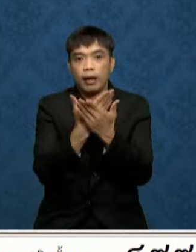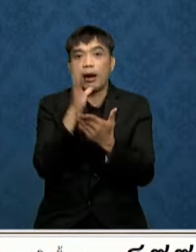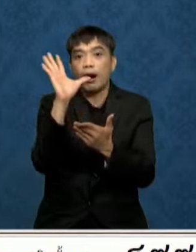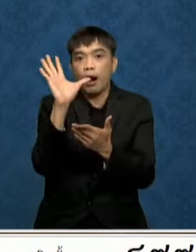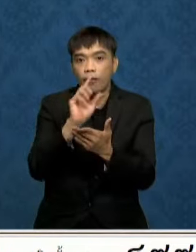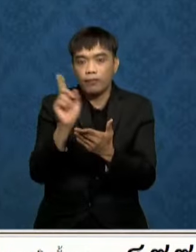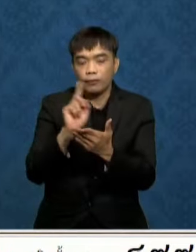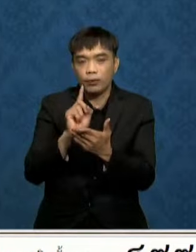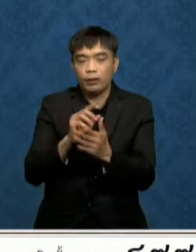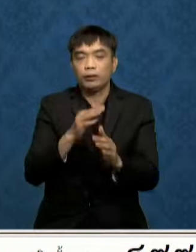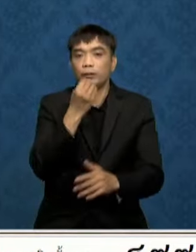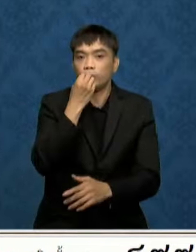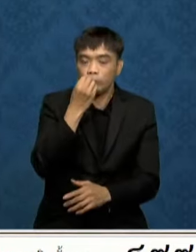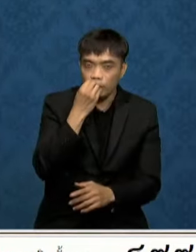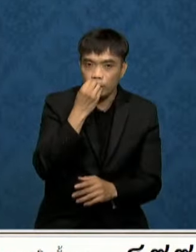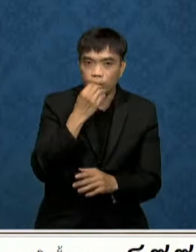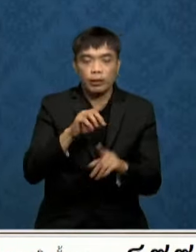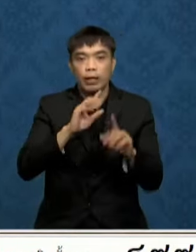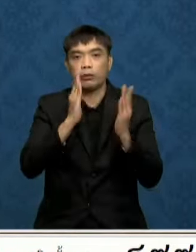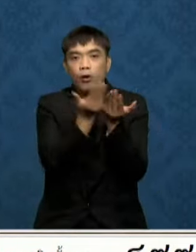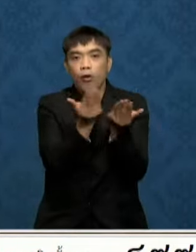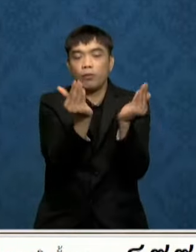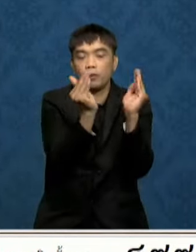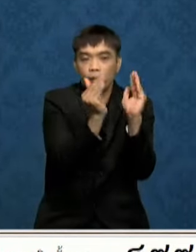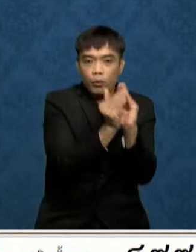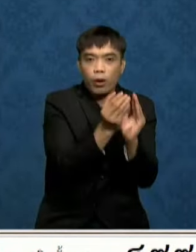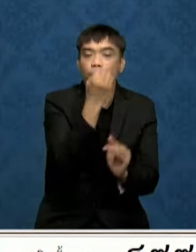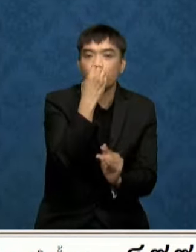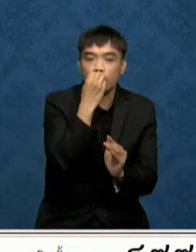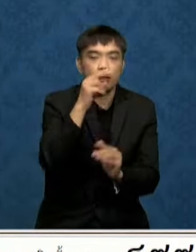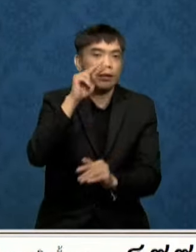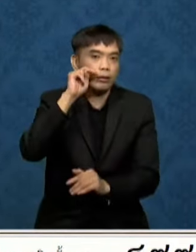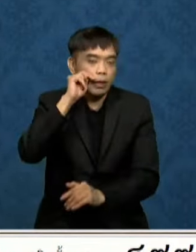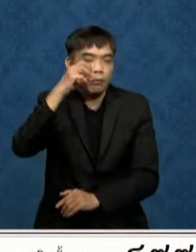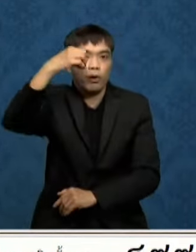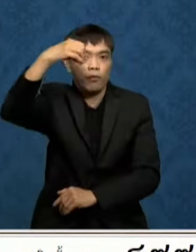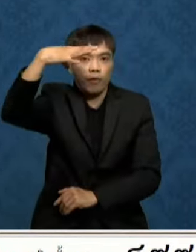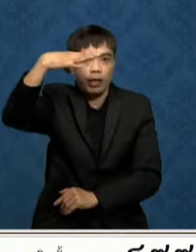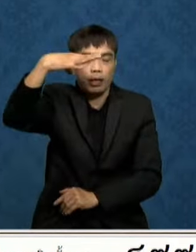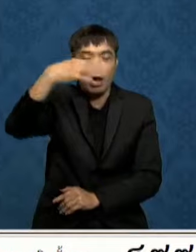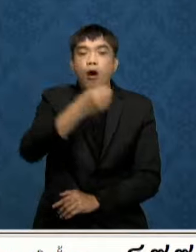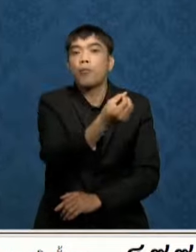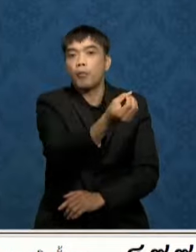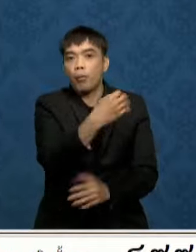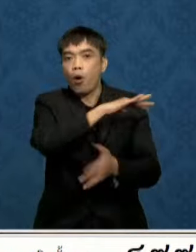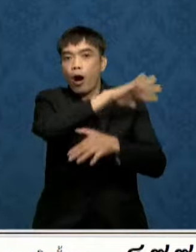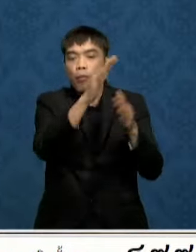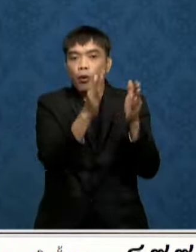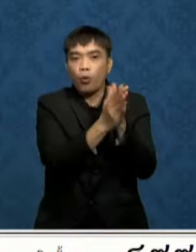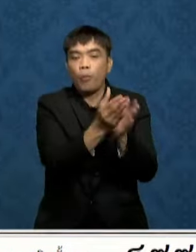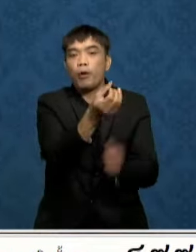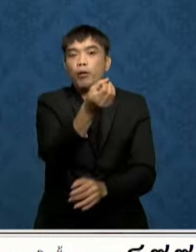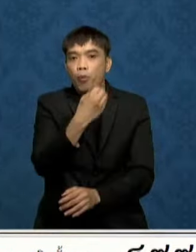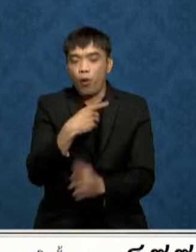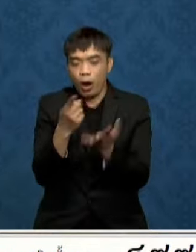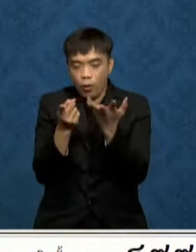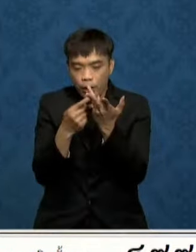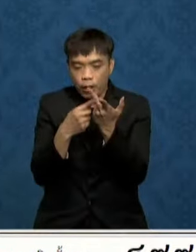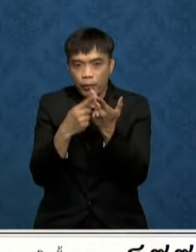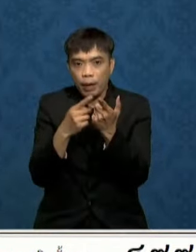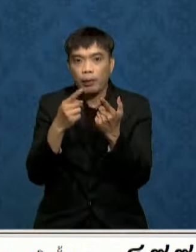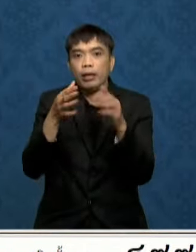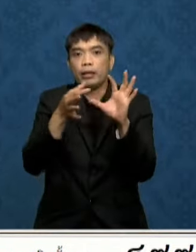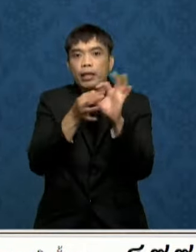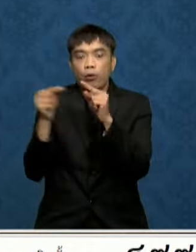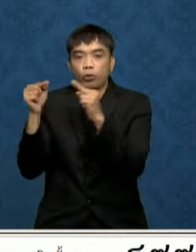การอุปโภคบริโภคตามปกติของครัวเรือนที่เป็นค่าอาหารค่าน้ำค่าไฟเนี่ยมาบอกบอกว่าเป็นสามารถนับเป็นรายจ่ายลง